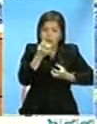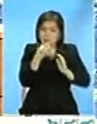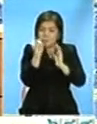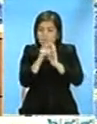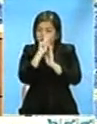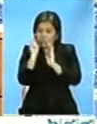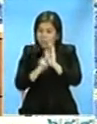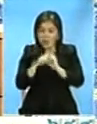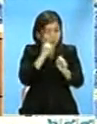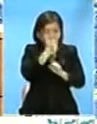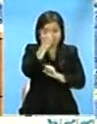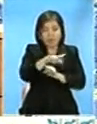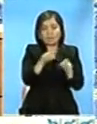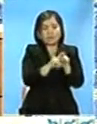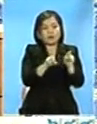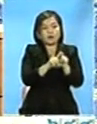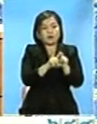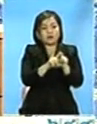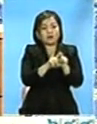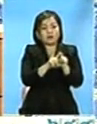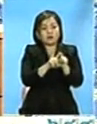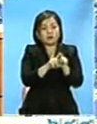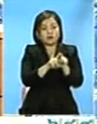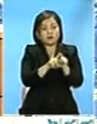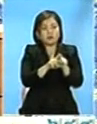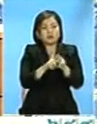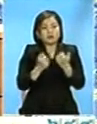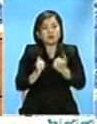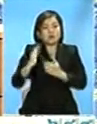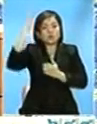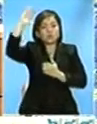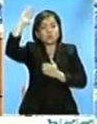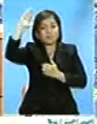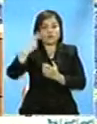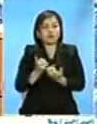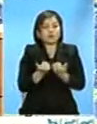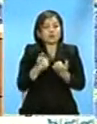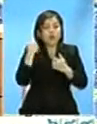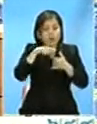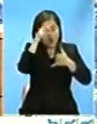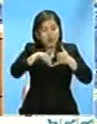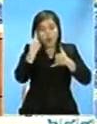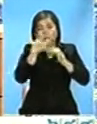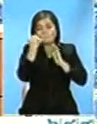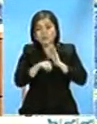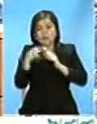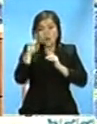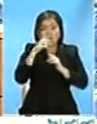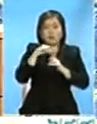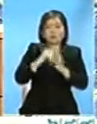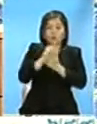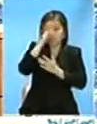งนี้ไปทำสิ่งเหล่านั้นไม่ได้ครับท่านนะครับทำไมเราไม่ยกมือกันล่ะครับว่าคนไหนผิดคนไหนถูกทำไมเราไปขึ้นศาล